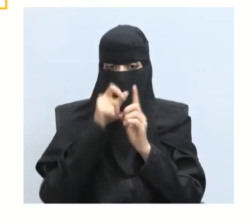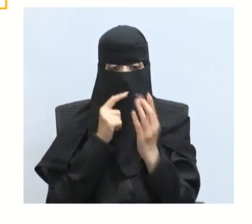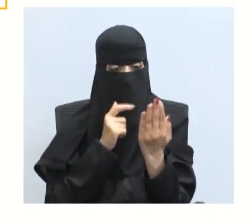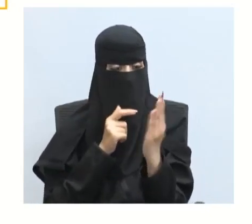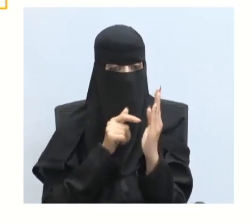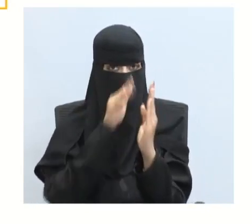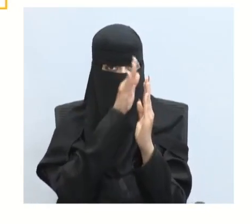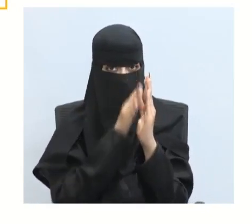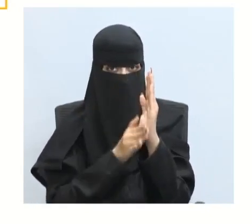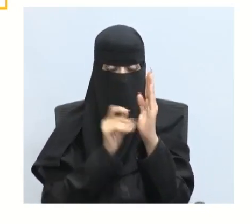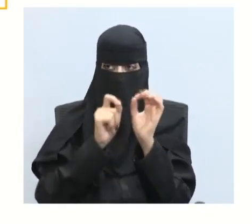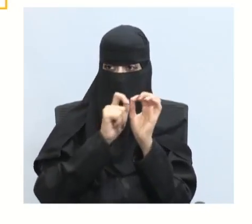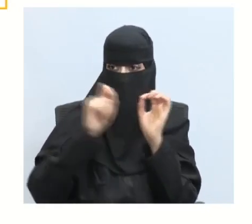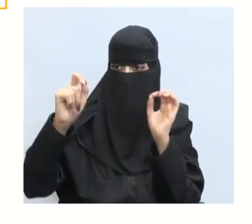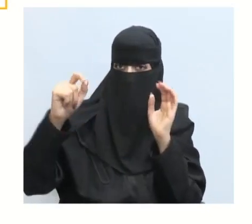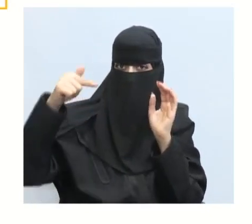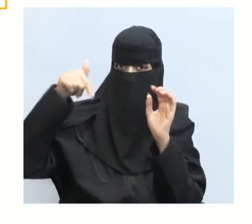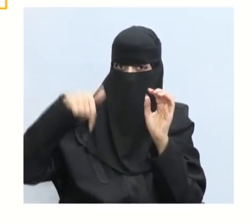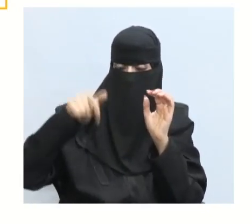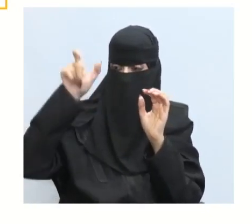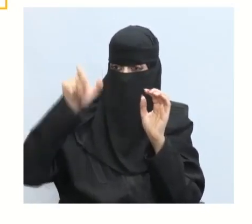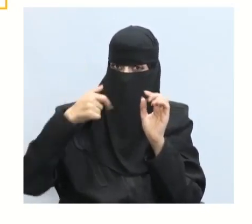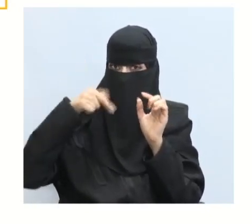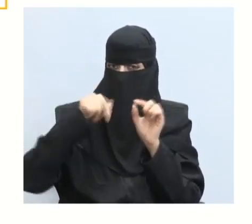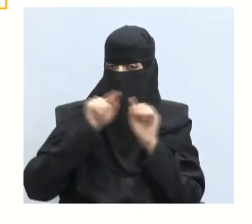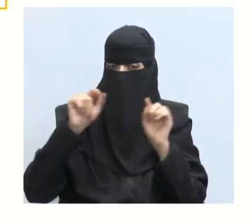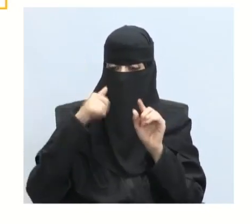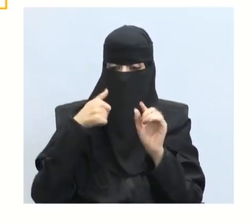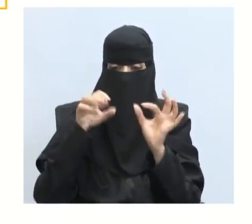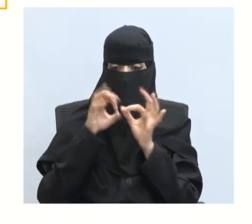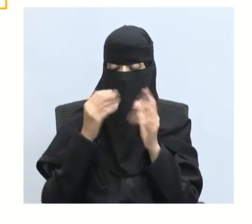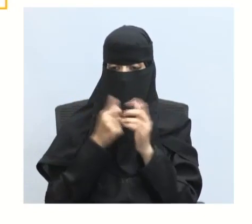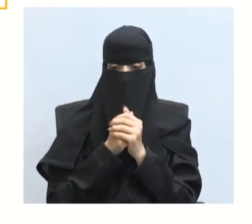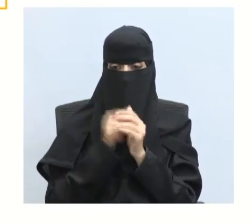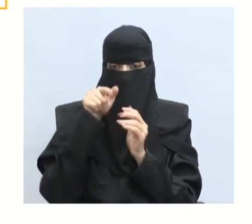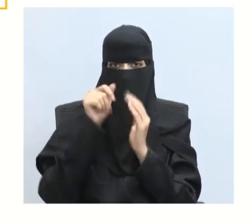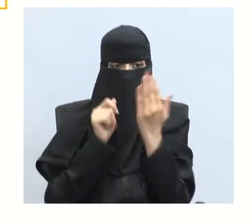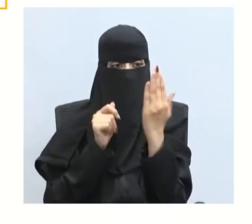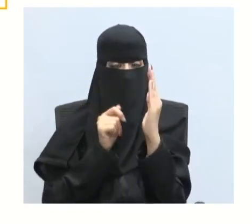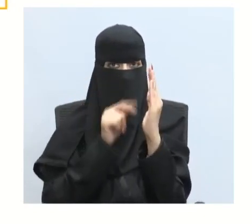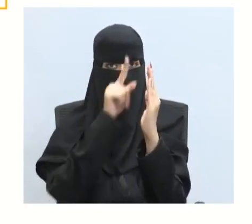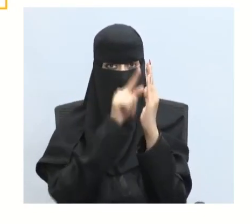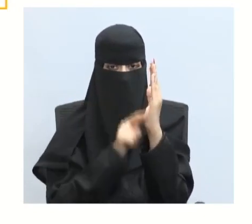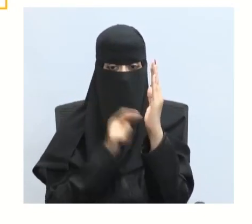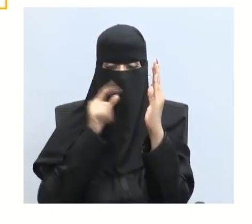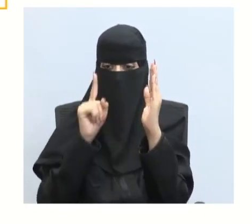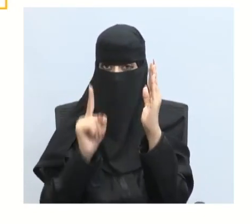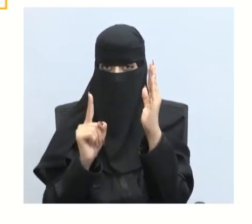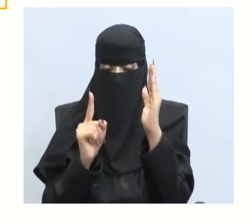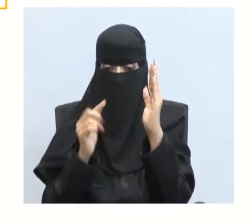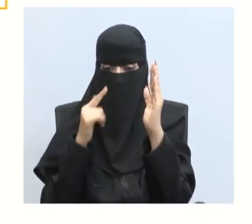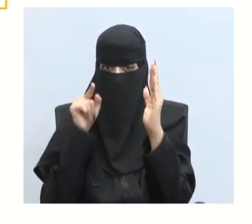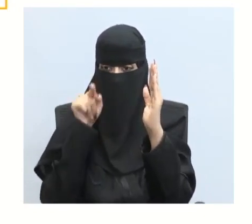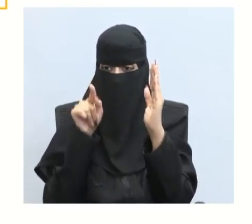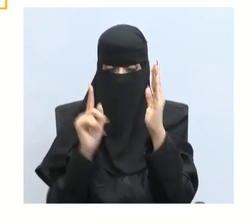مستويه بعد الجسم ما علاقته ببعد الصوره نعم احسنت اذا بعد الجسم يساوي